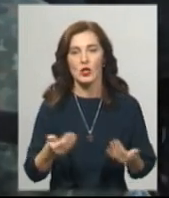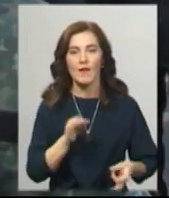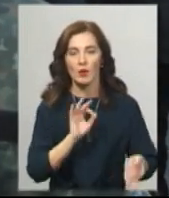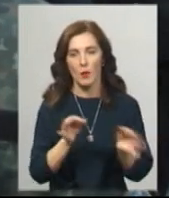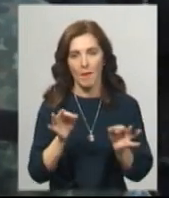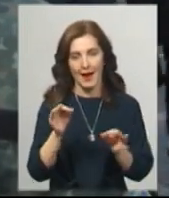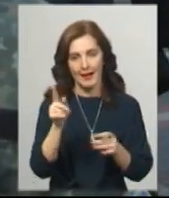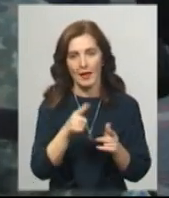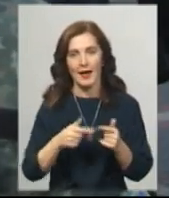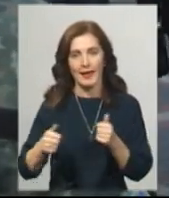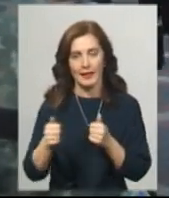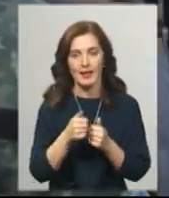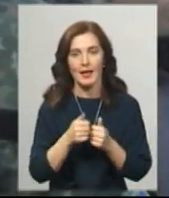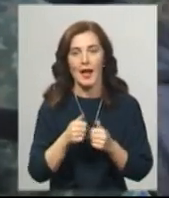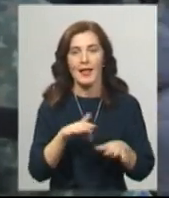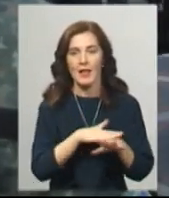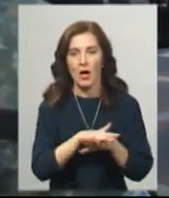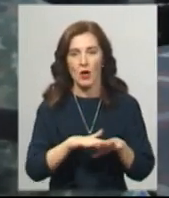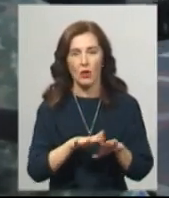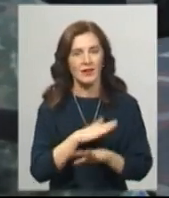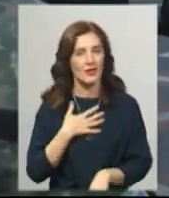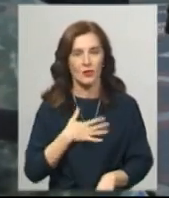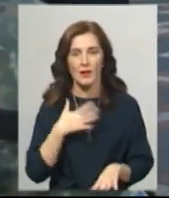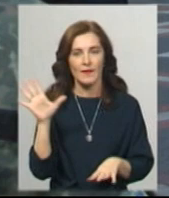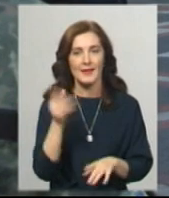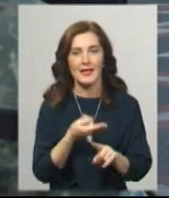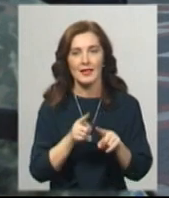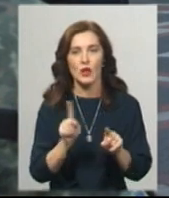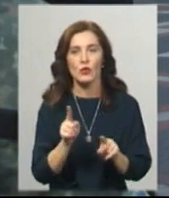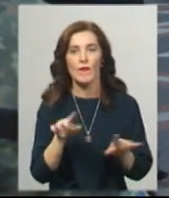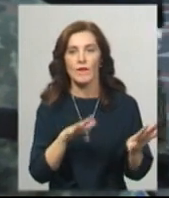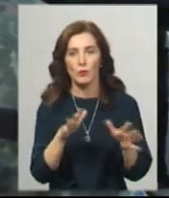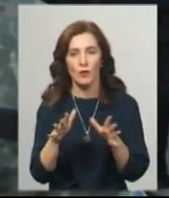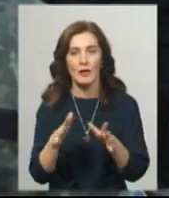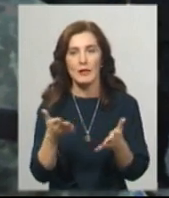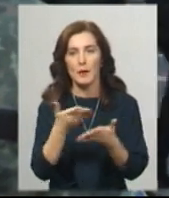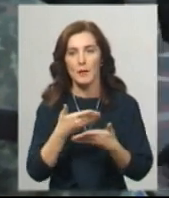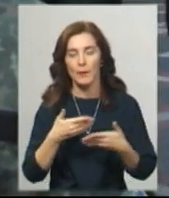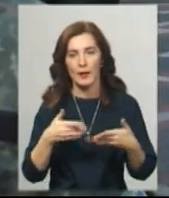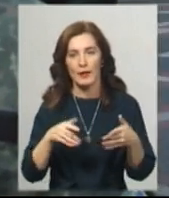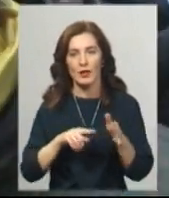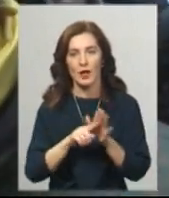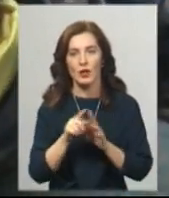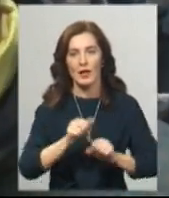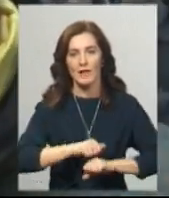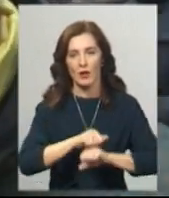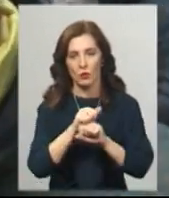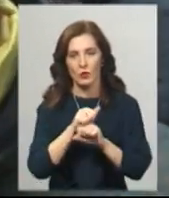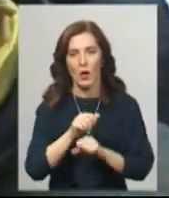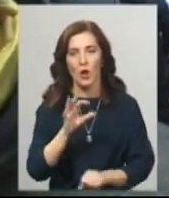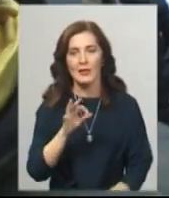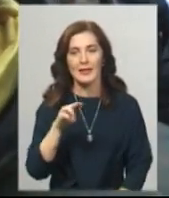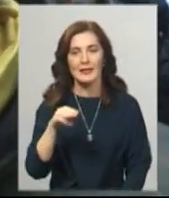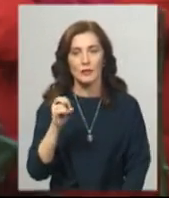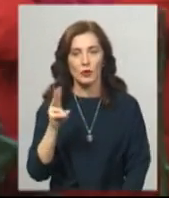і народ не задовільняло все те, що в ній відбувалося. Тому і почалася революція. Олександр Тимчук